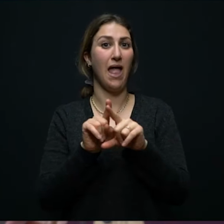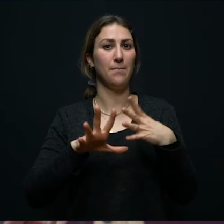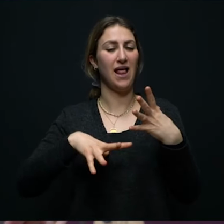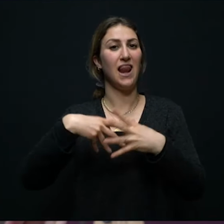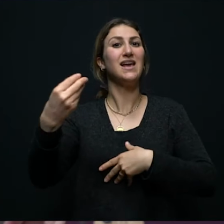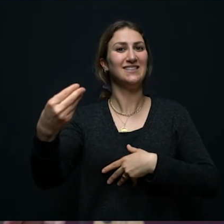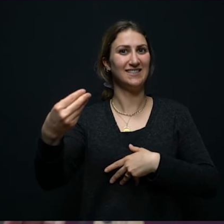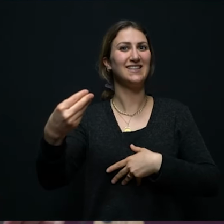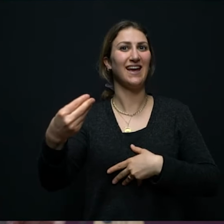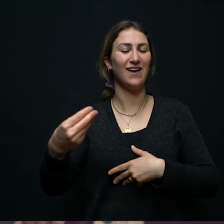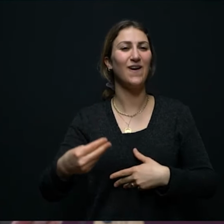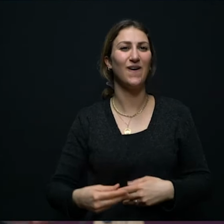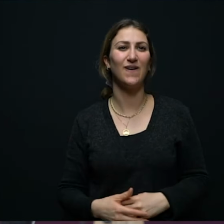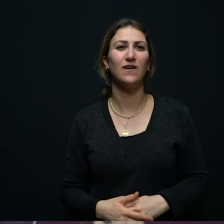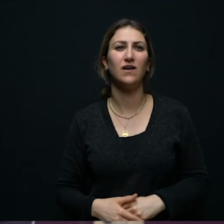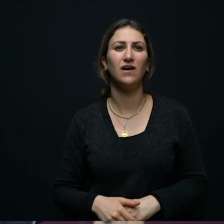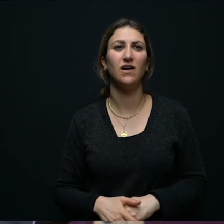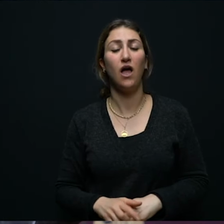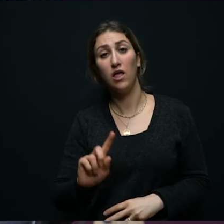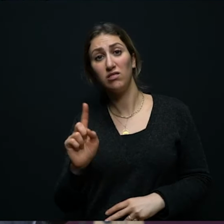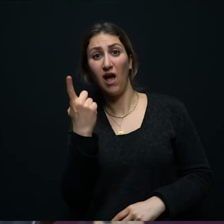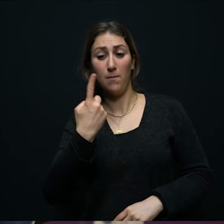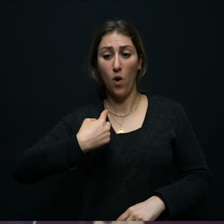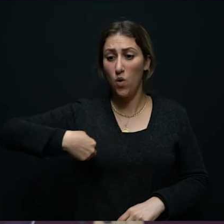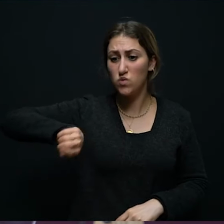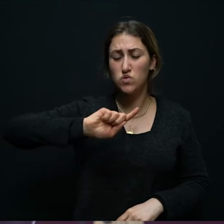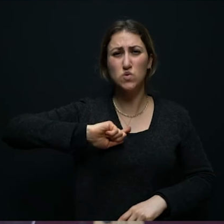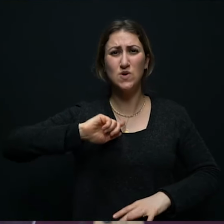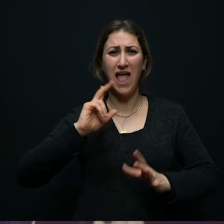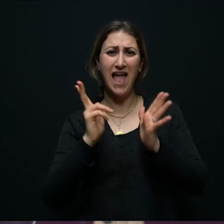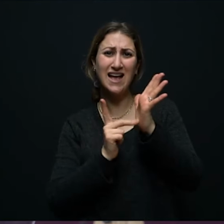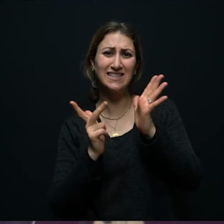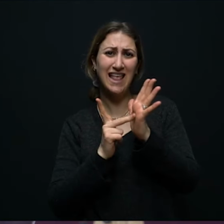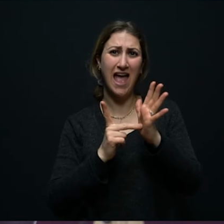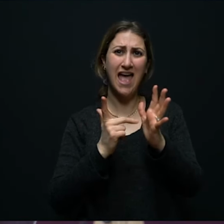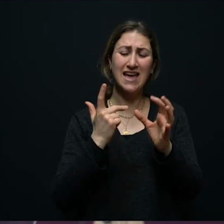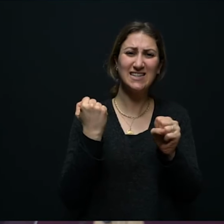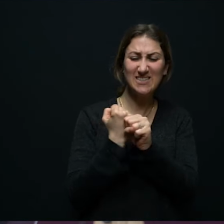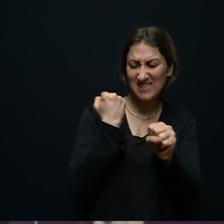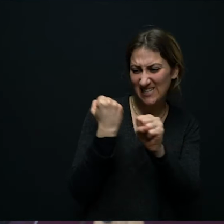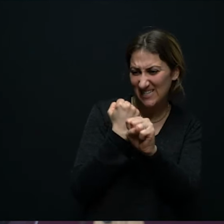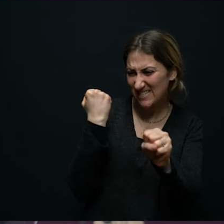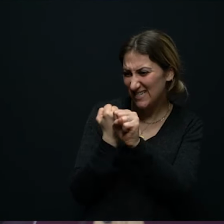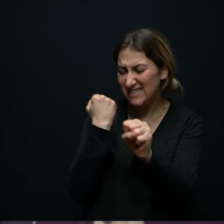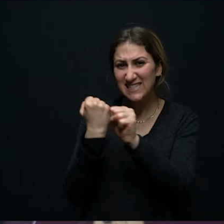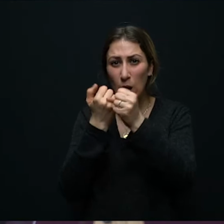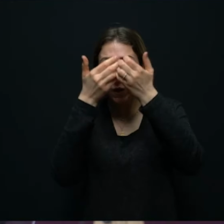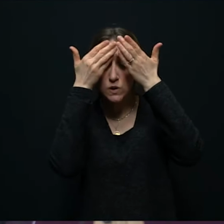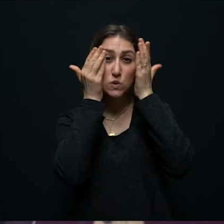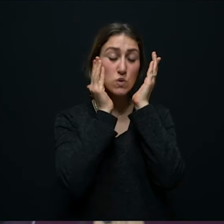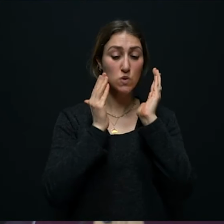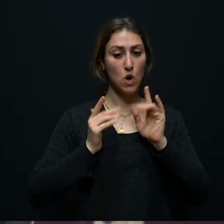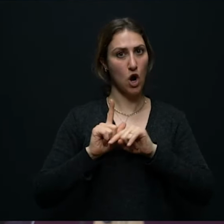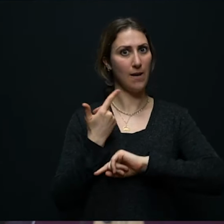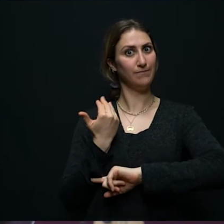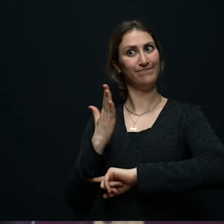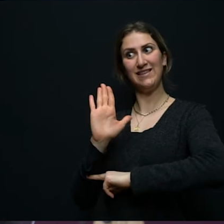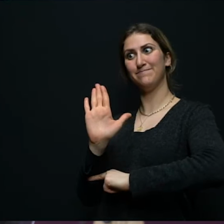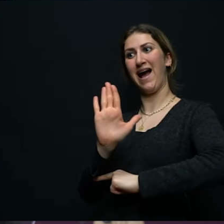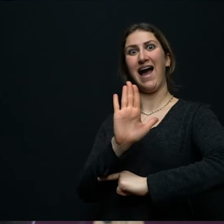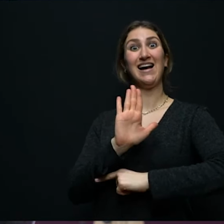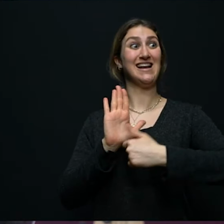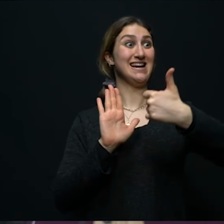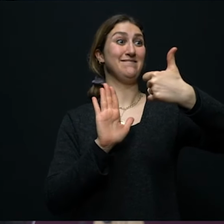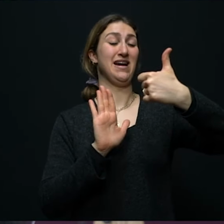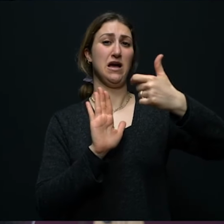un rayon arrêtons de donner une image sainte le dimanche matin alors que à l'intérieur